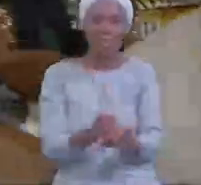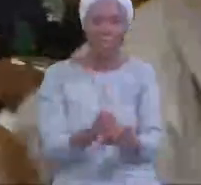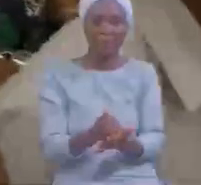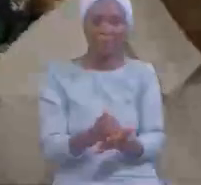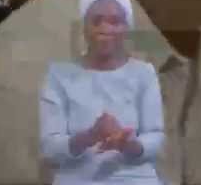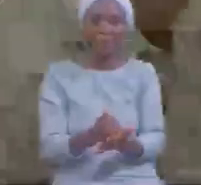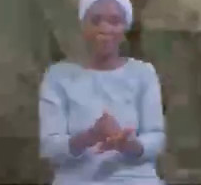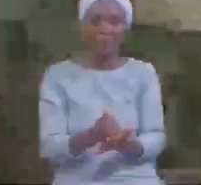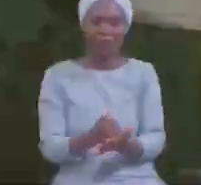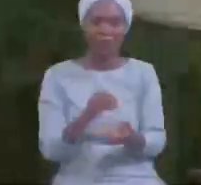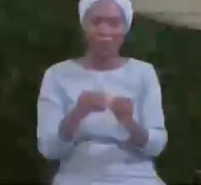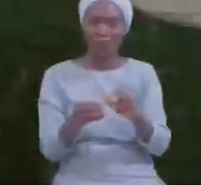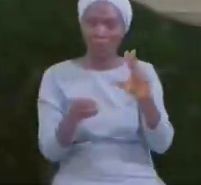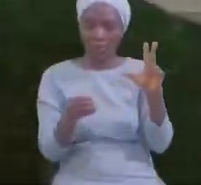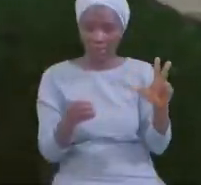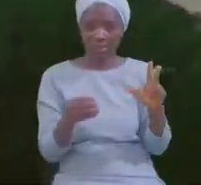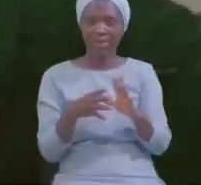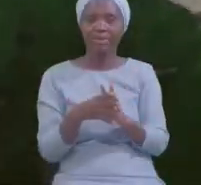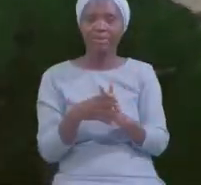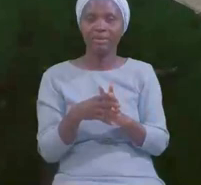ici, Nous allons voir